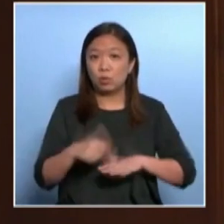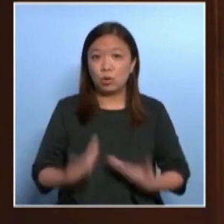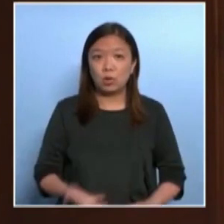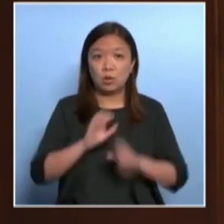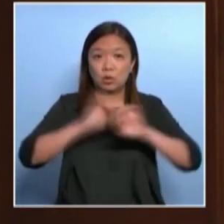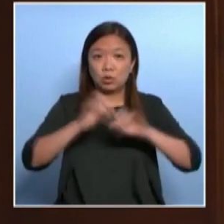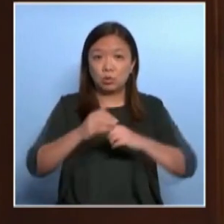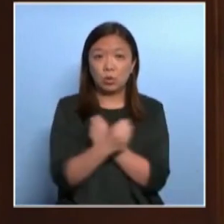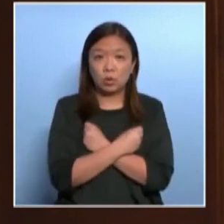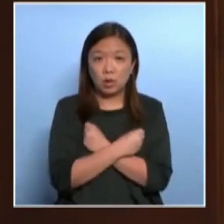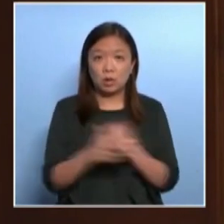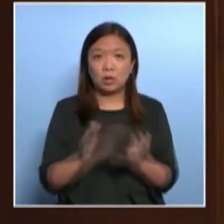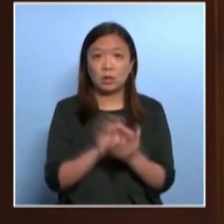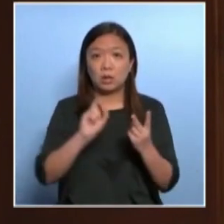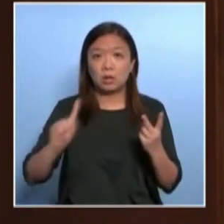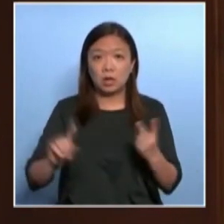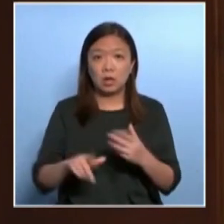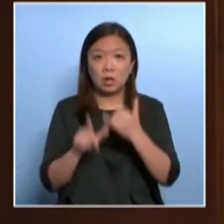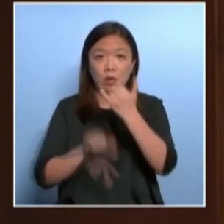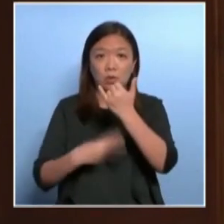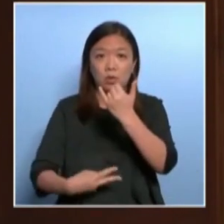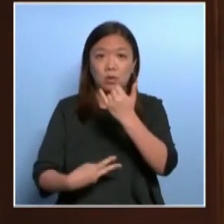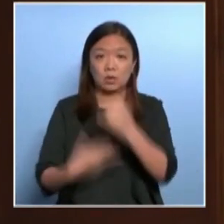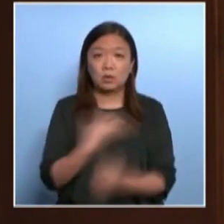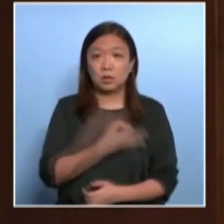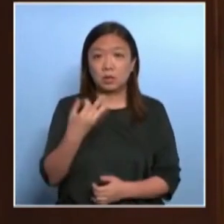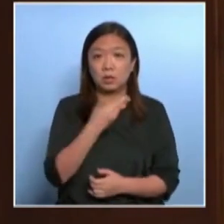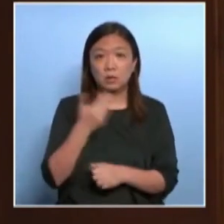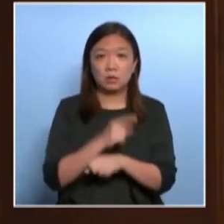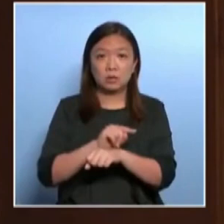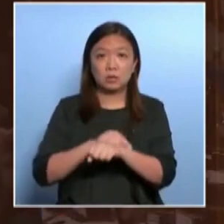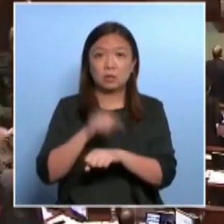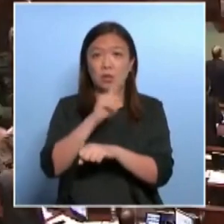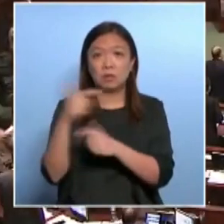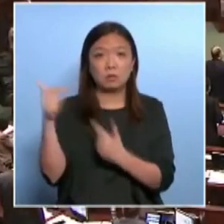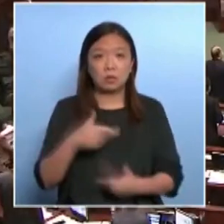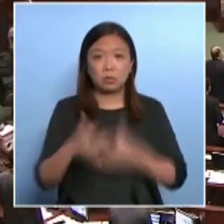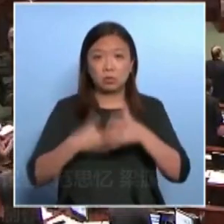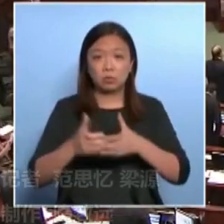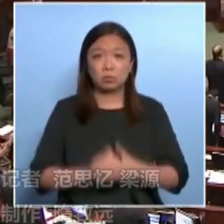休會，本會在2021年6月2日星期三上午11時續會。